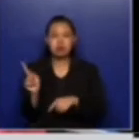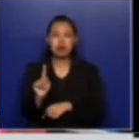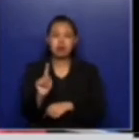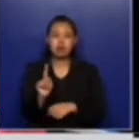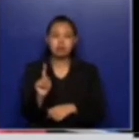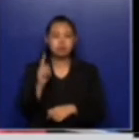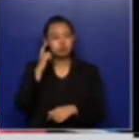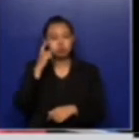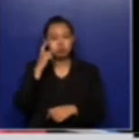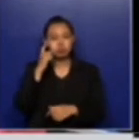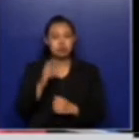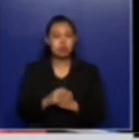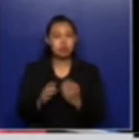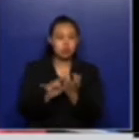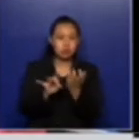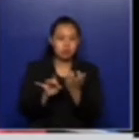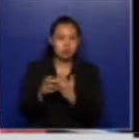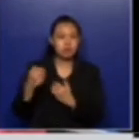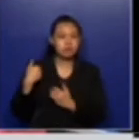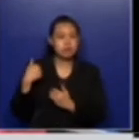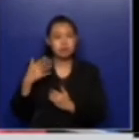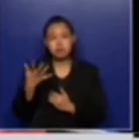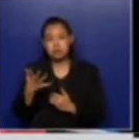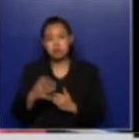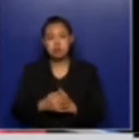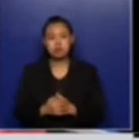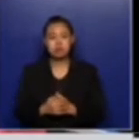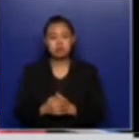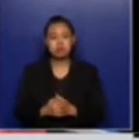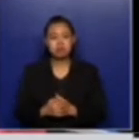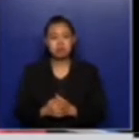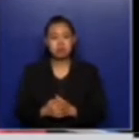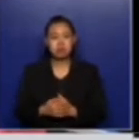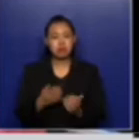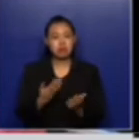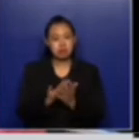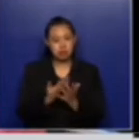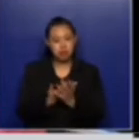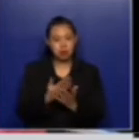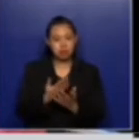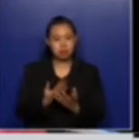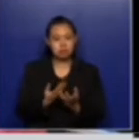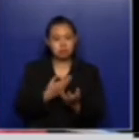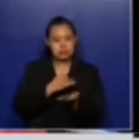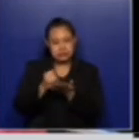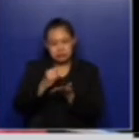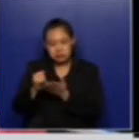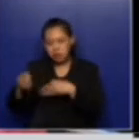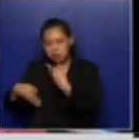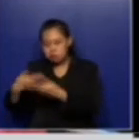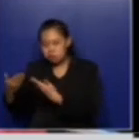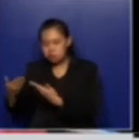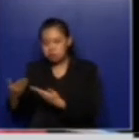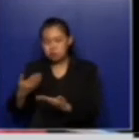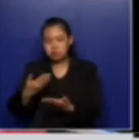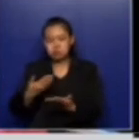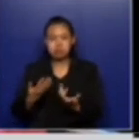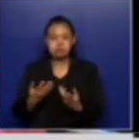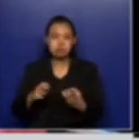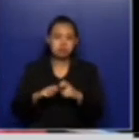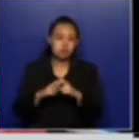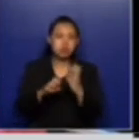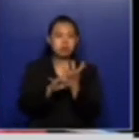แล้วก็มันมีประสิทธิภาพในการทำงานในการใช้เม็ดเงินหรือเปล่าซึ่งดิฉันเองเนี่ยนะคะในเรื่อง